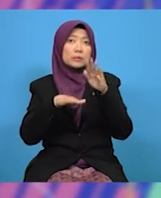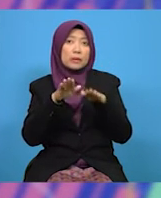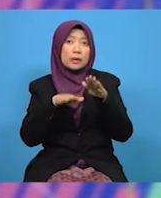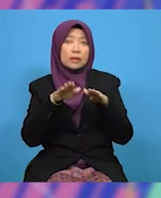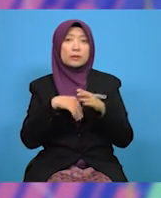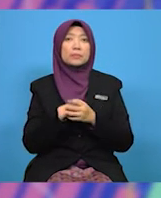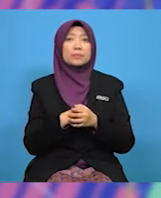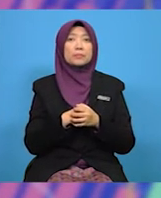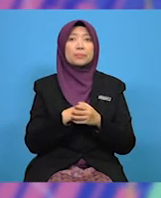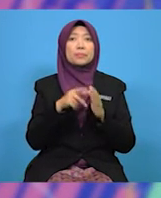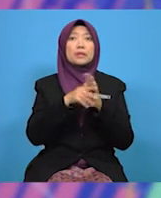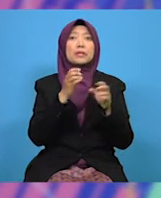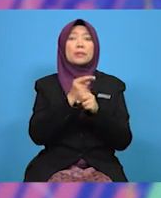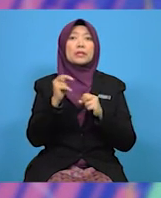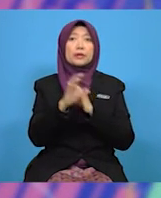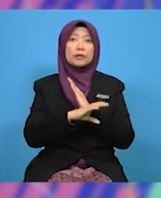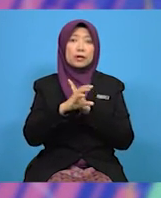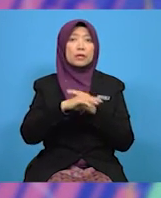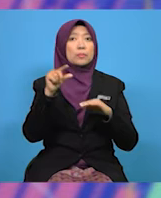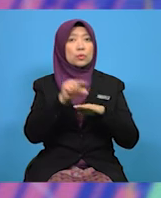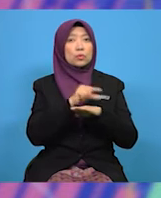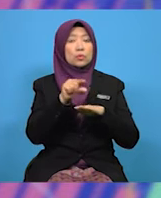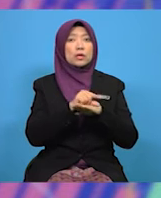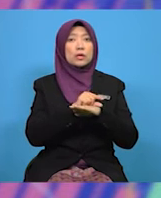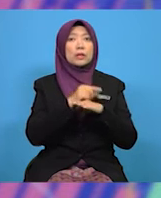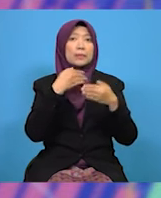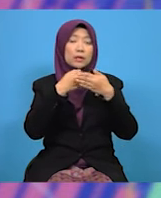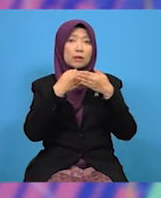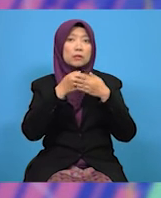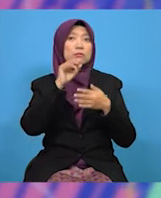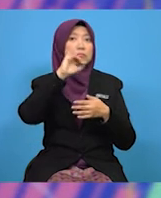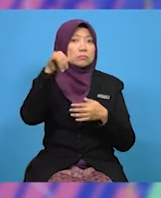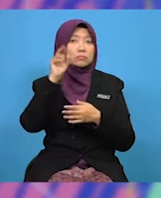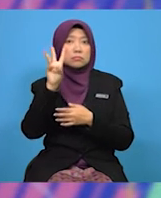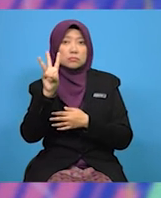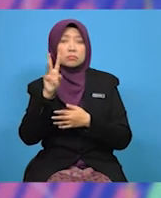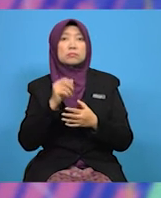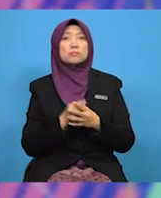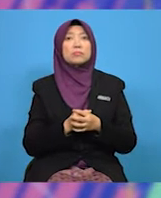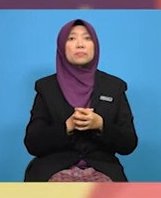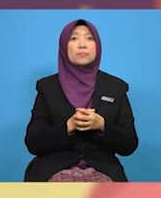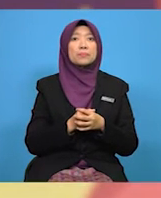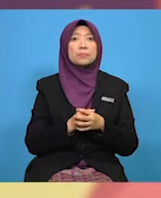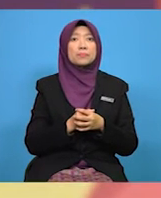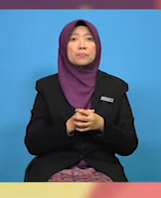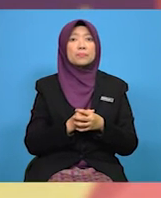keseimbangan pendapatan nasional menggunakan pendekatan subject and bocoran